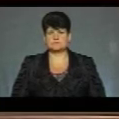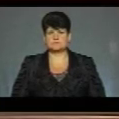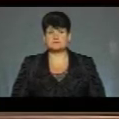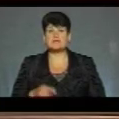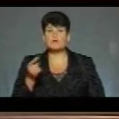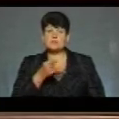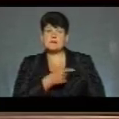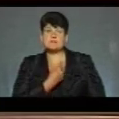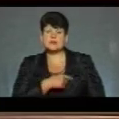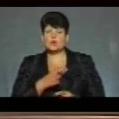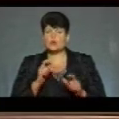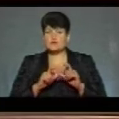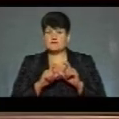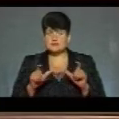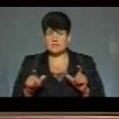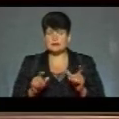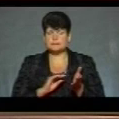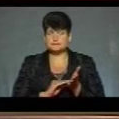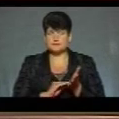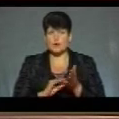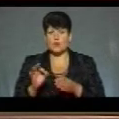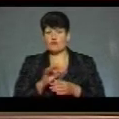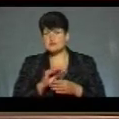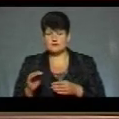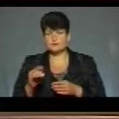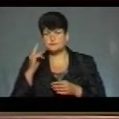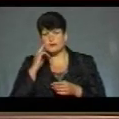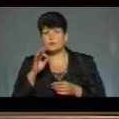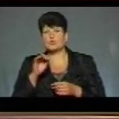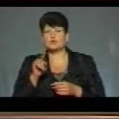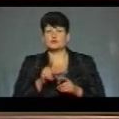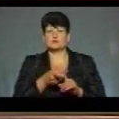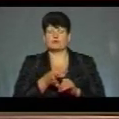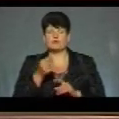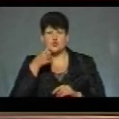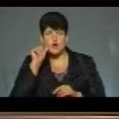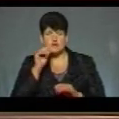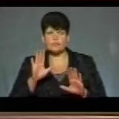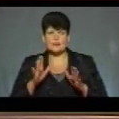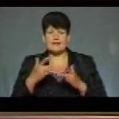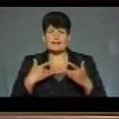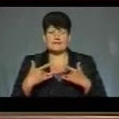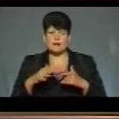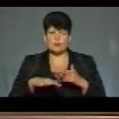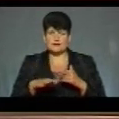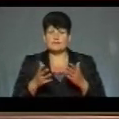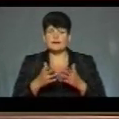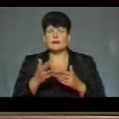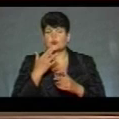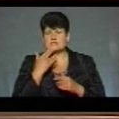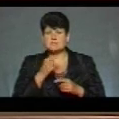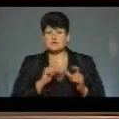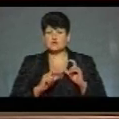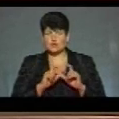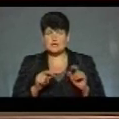Тернопільський медичний університет опублікував офіційну позицію стосовно вчорашнього випадку на театральному майдані, де іноземні